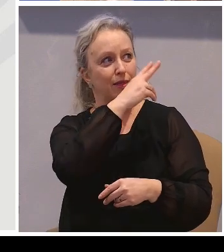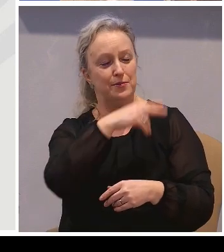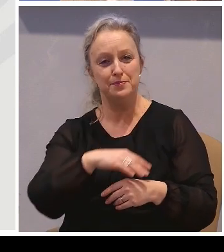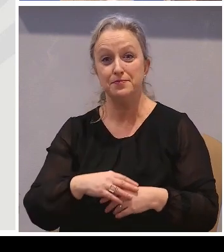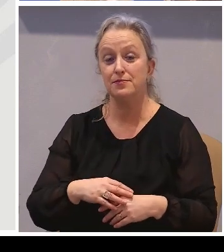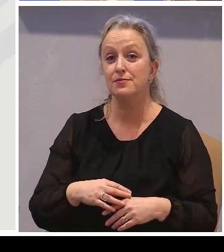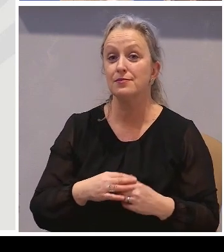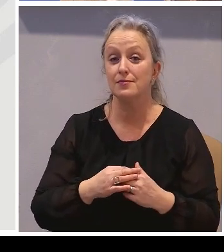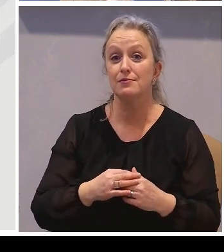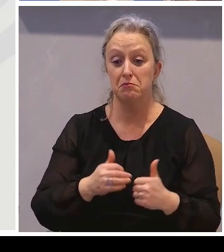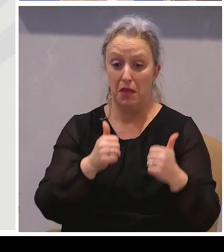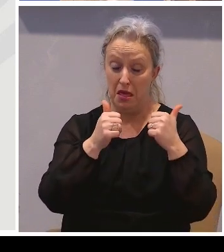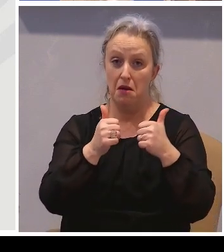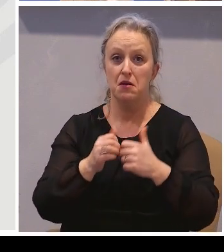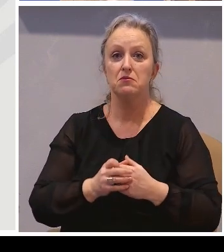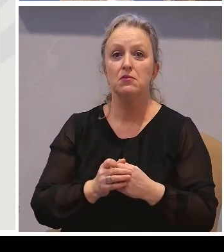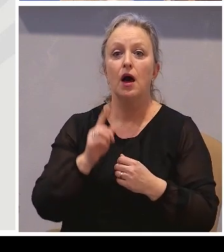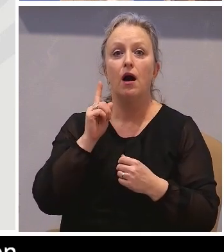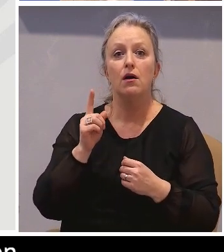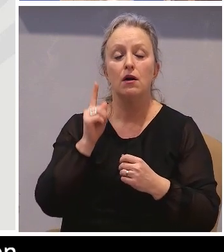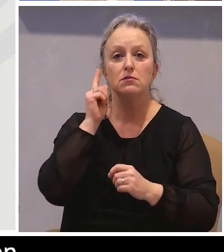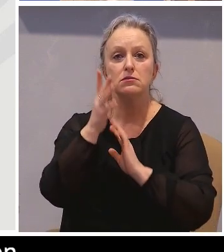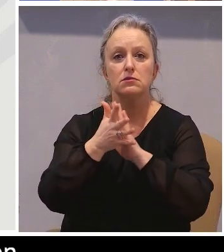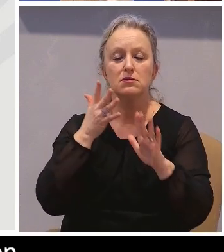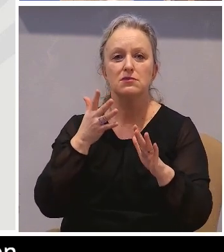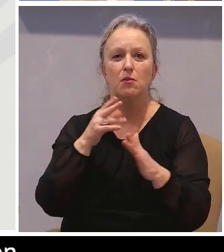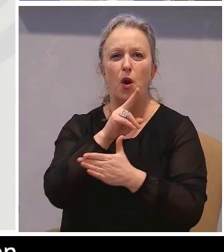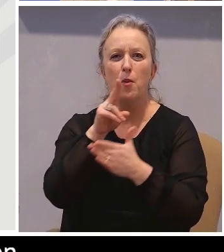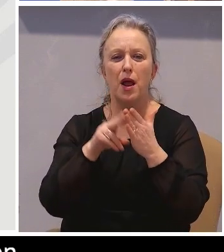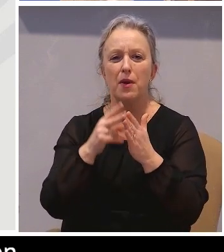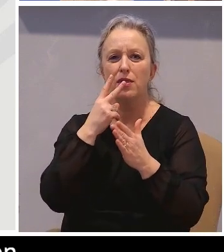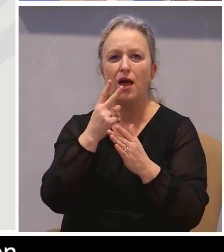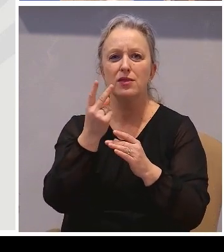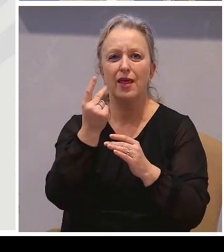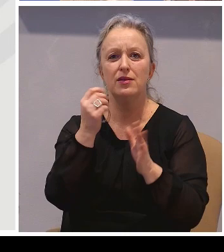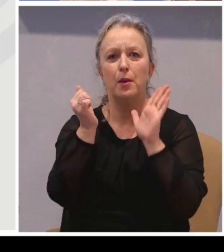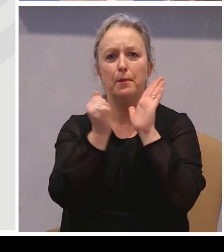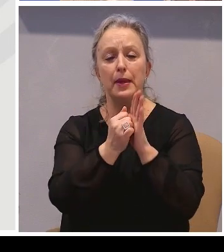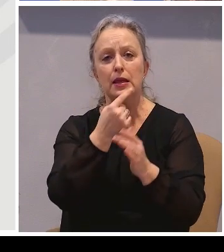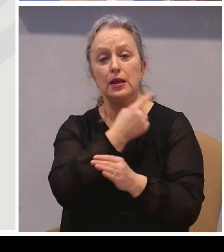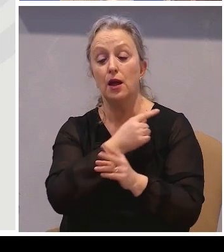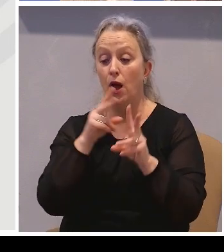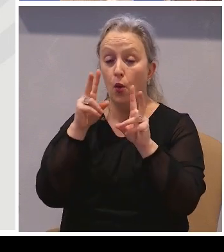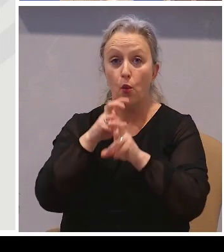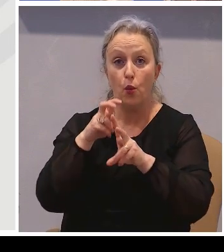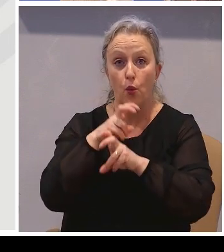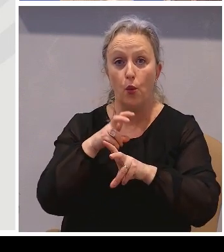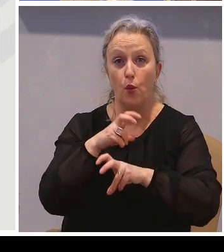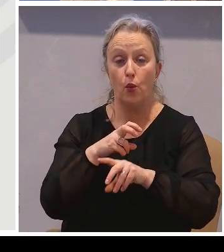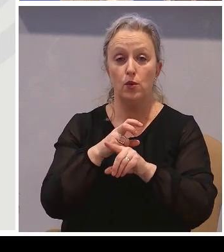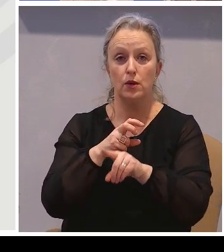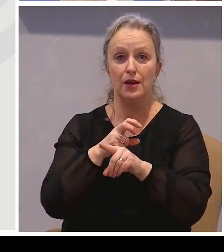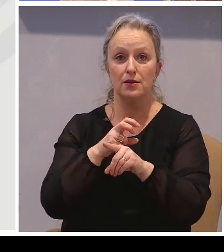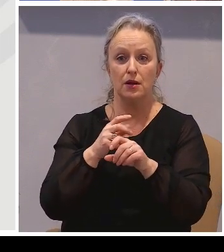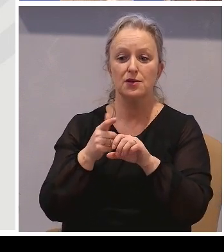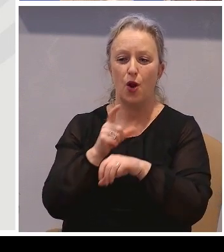developed. Et mis on iseenesest hea, aga tulid välja And ka this is a sellised good thing. kitsaskohad, nagu te näete selle teise However, pildi peal, et in the uuritakse second graph, you can see that